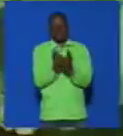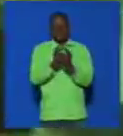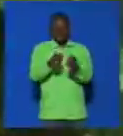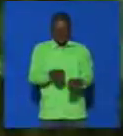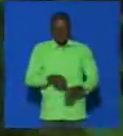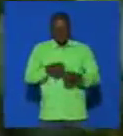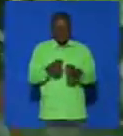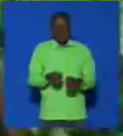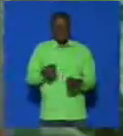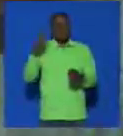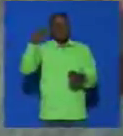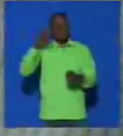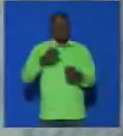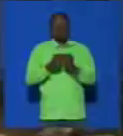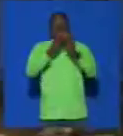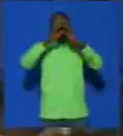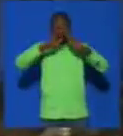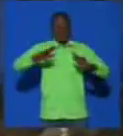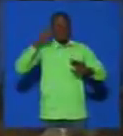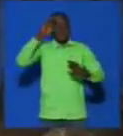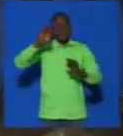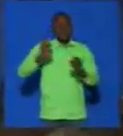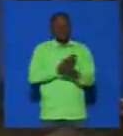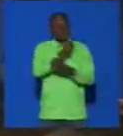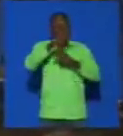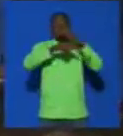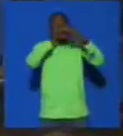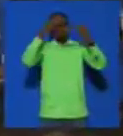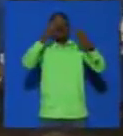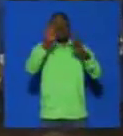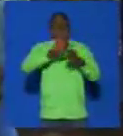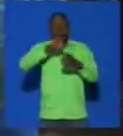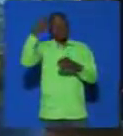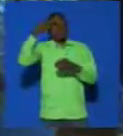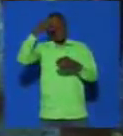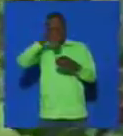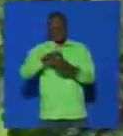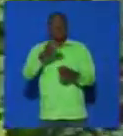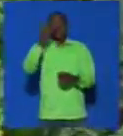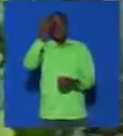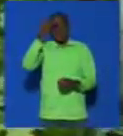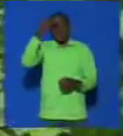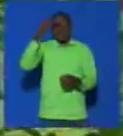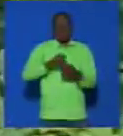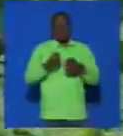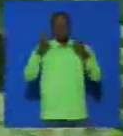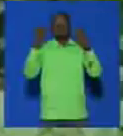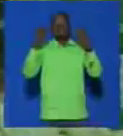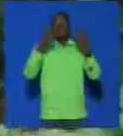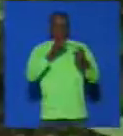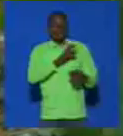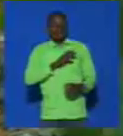à ciel ouvert qui édifie autant qu'il fascine par son potentiel et l'éveil des consciences